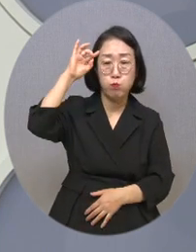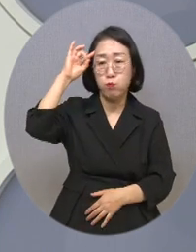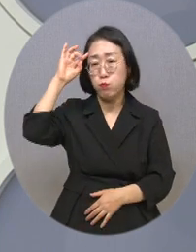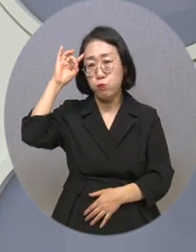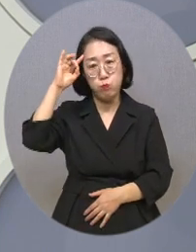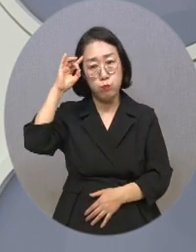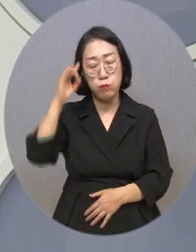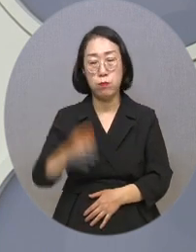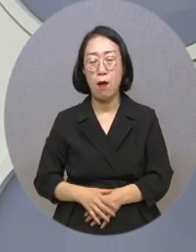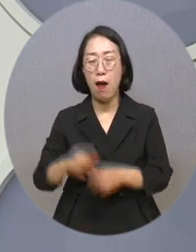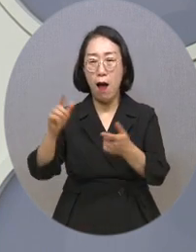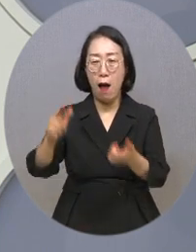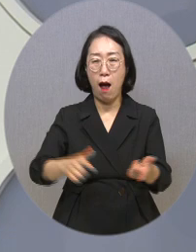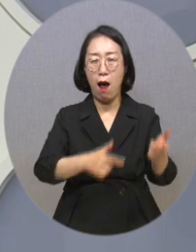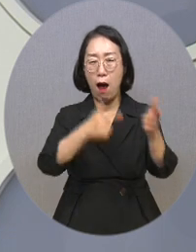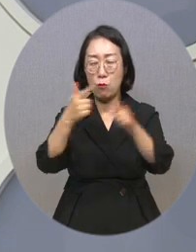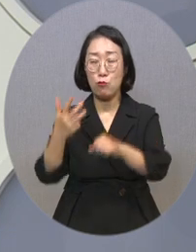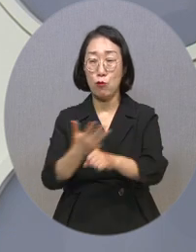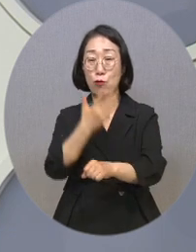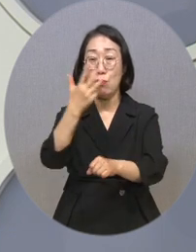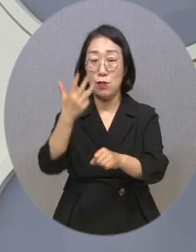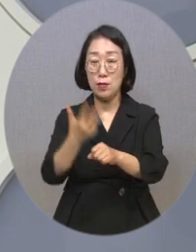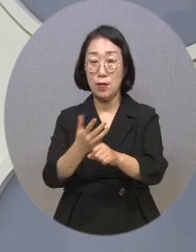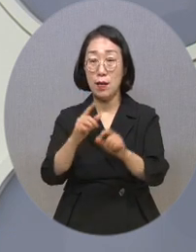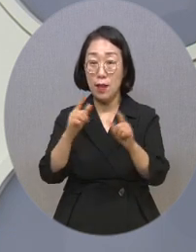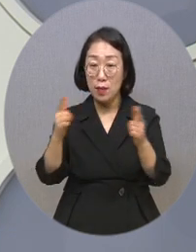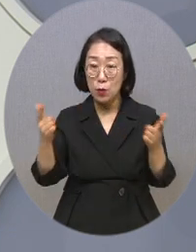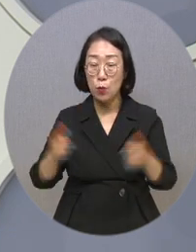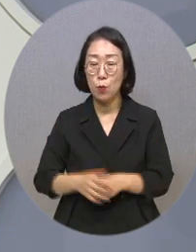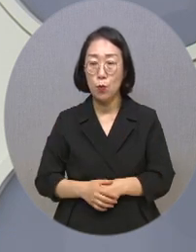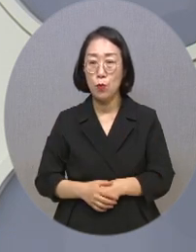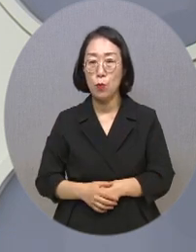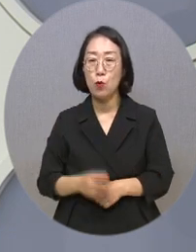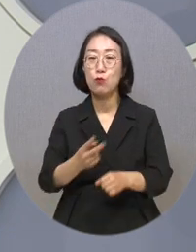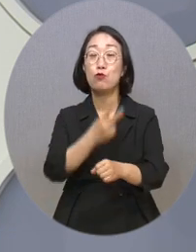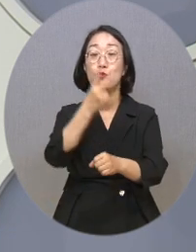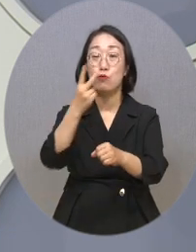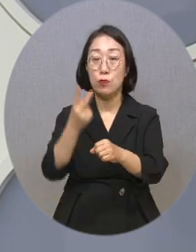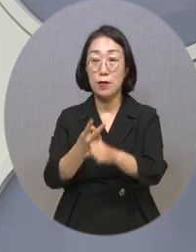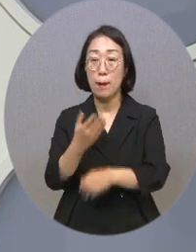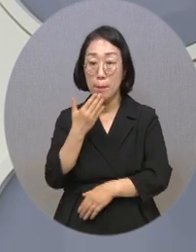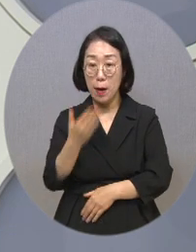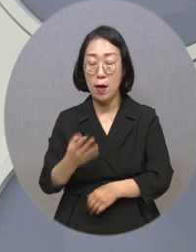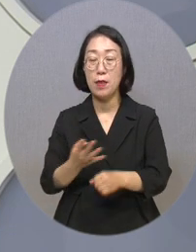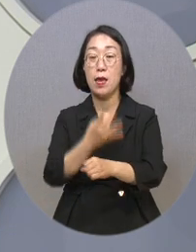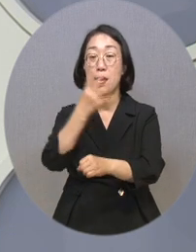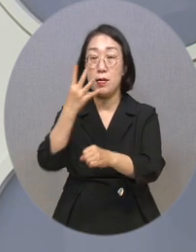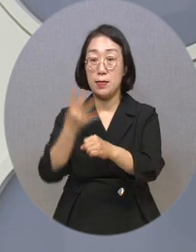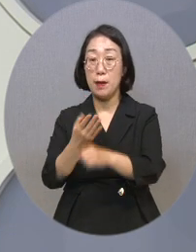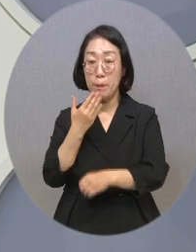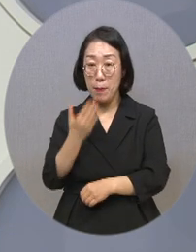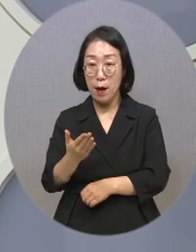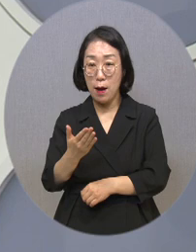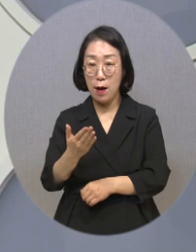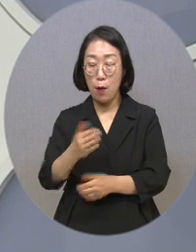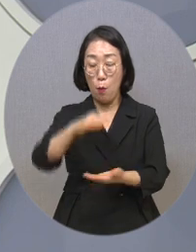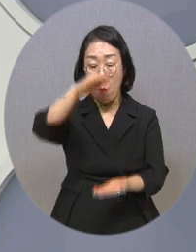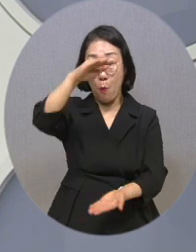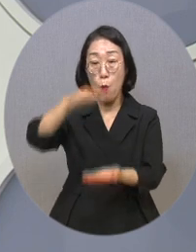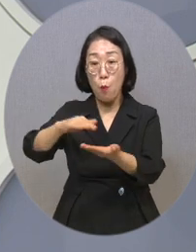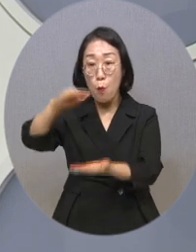뭐 8시간 그거가 다가 아니고 뭐 우리 친구들 중에는 2시간 할 수 있는 사람 4시간 여러 가지 종류가 있을 겁니다.